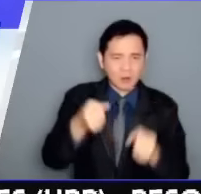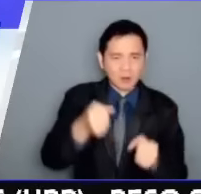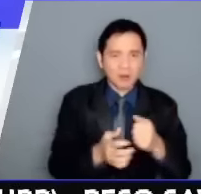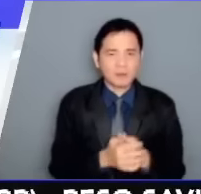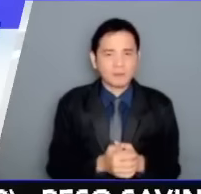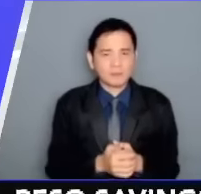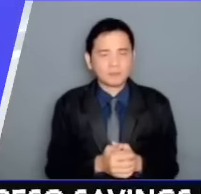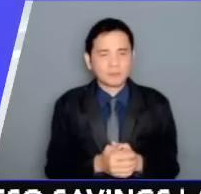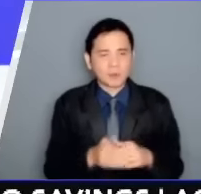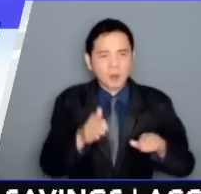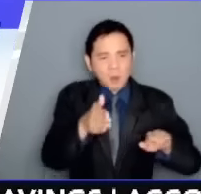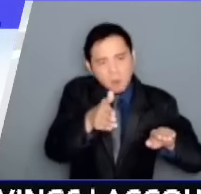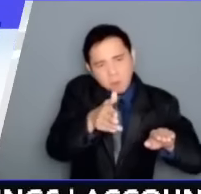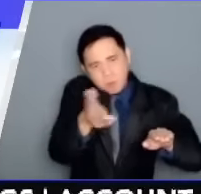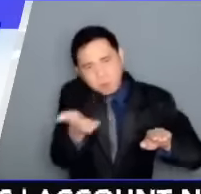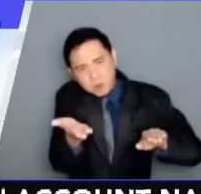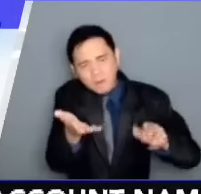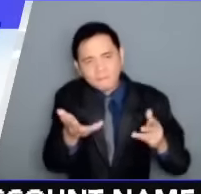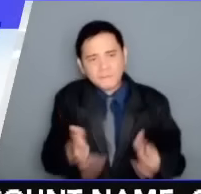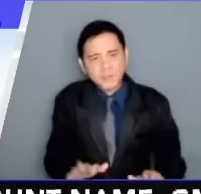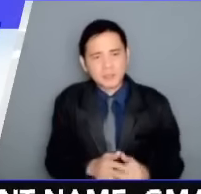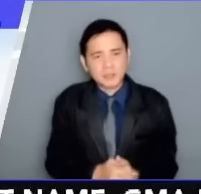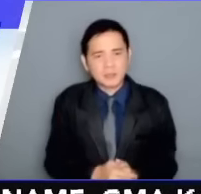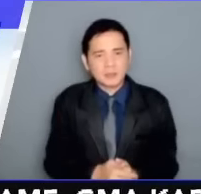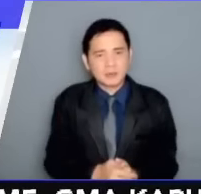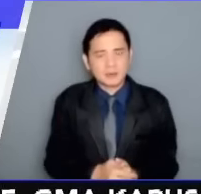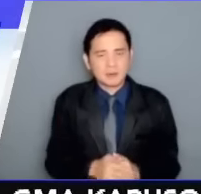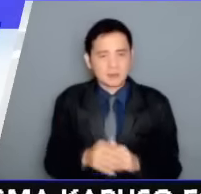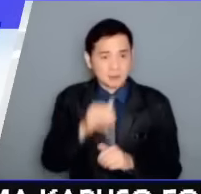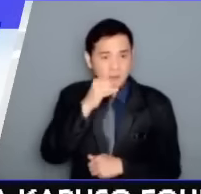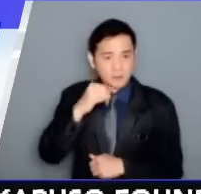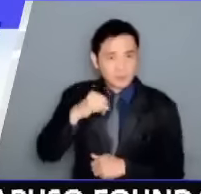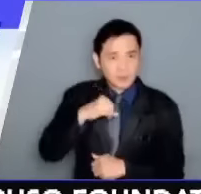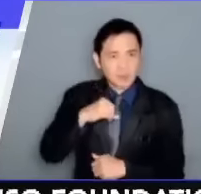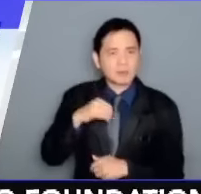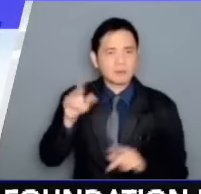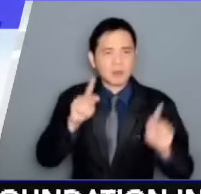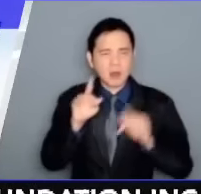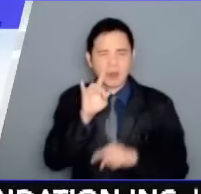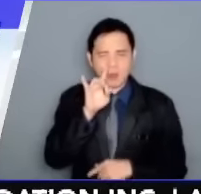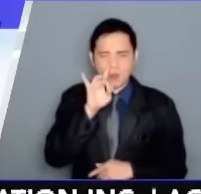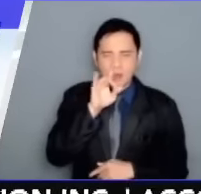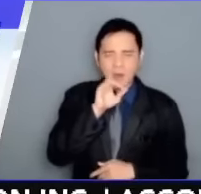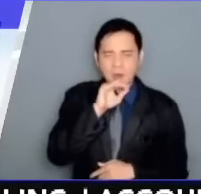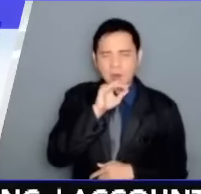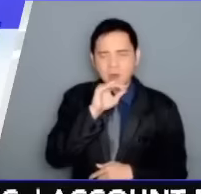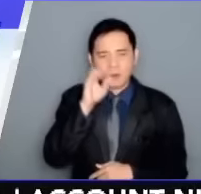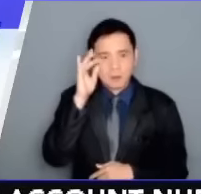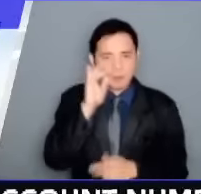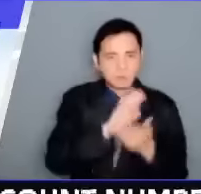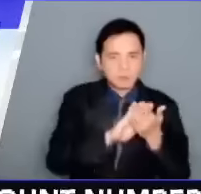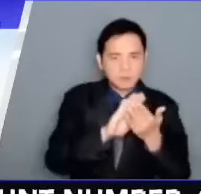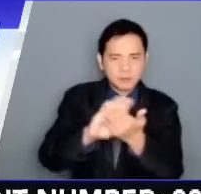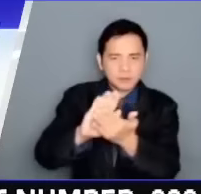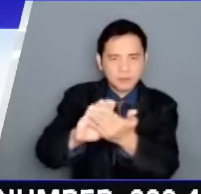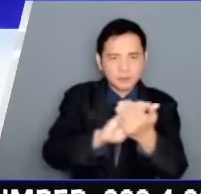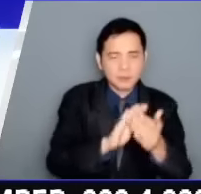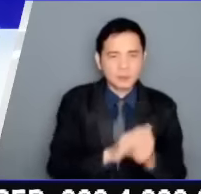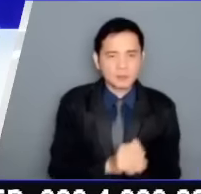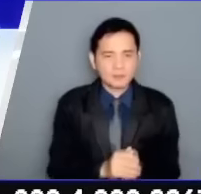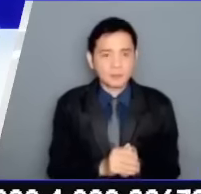B hanggang kagabi abala ang mga residente sa paglilinis kwento ni ezzy umabot sa ikalawang palapag ng bahay nila ang taas ng